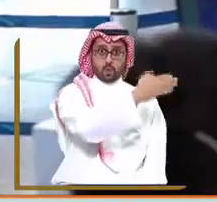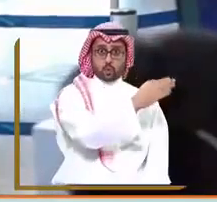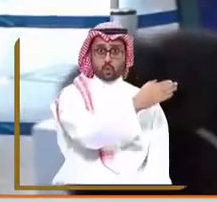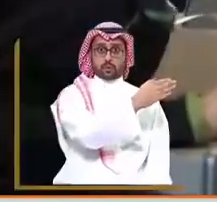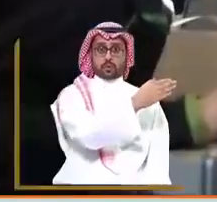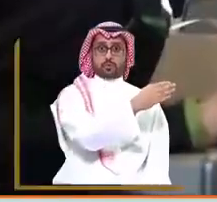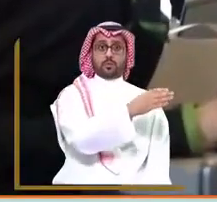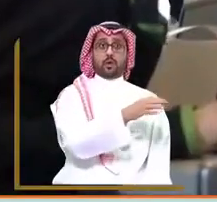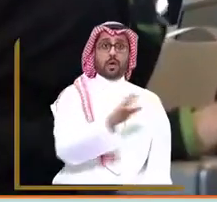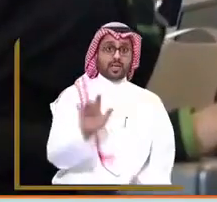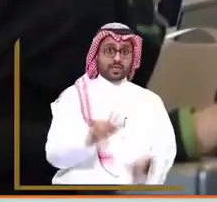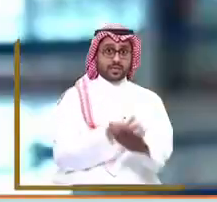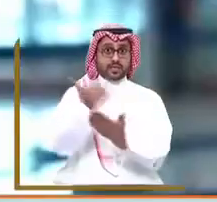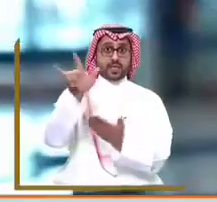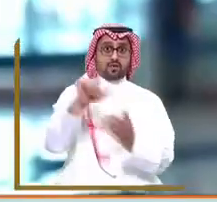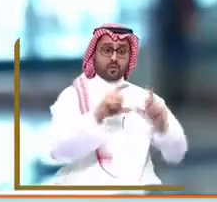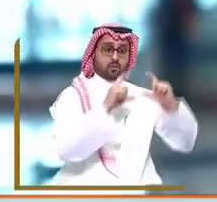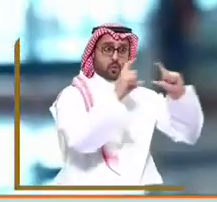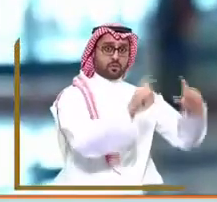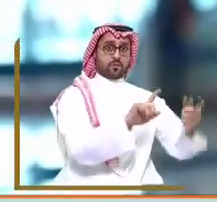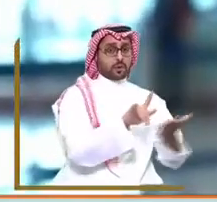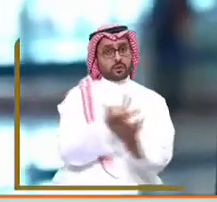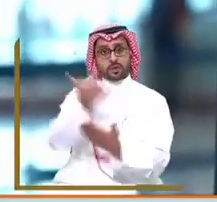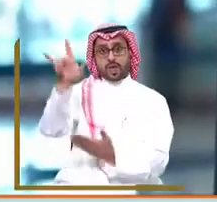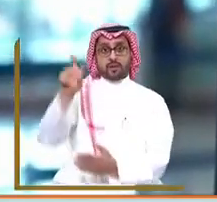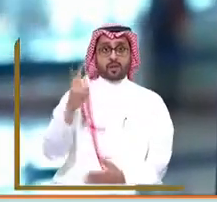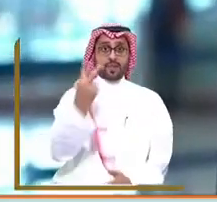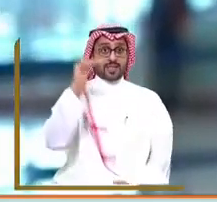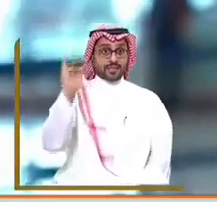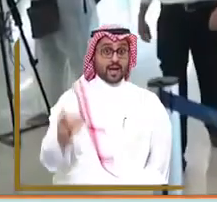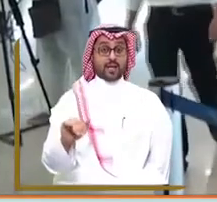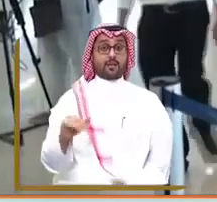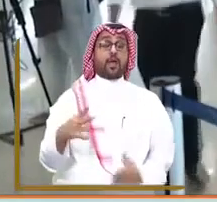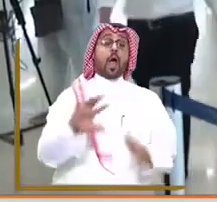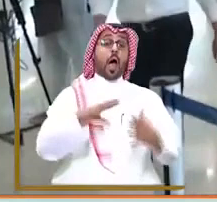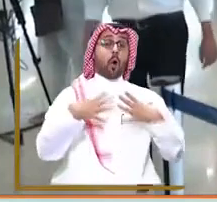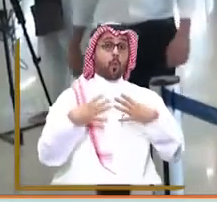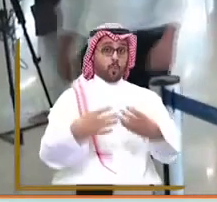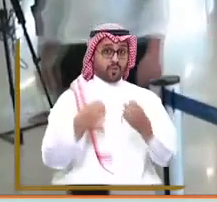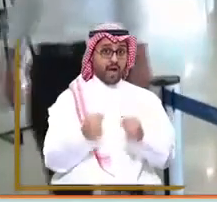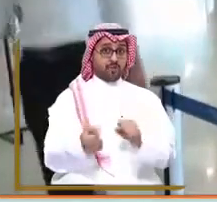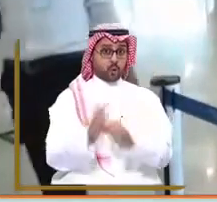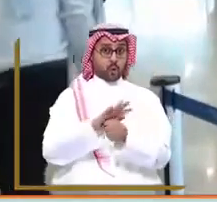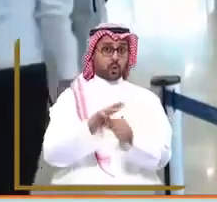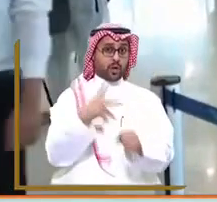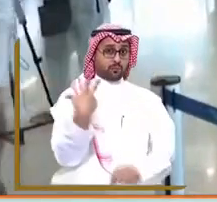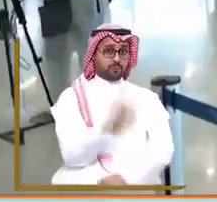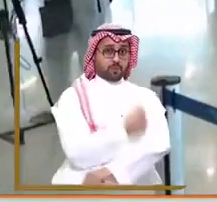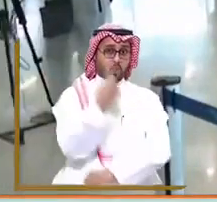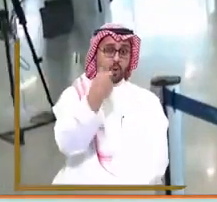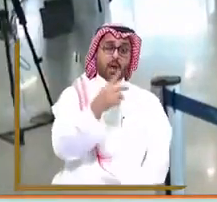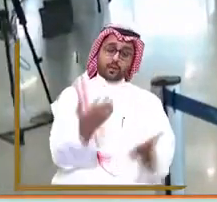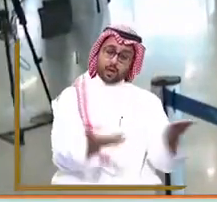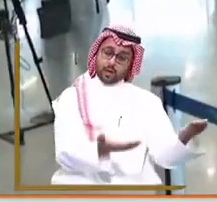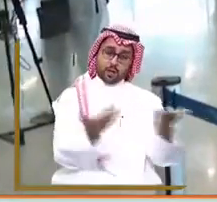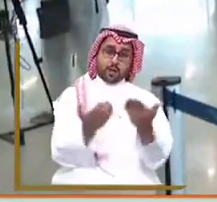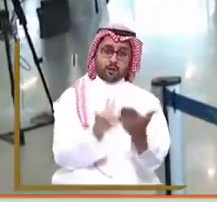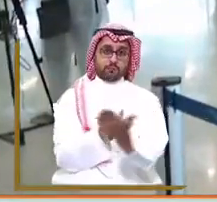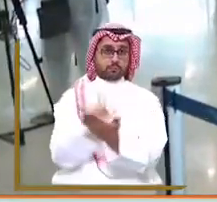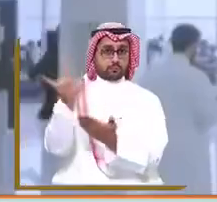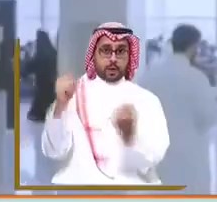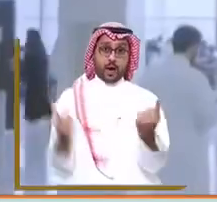تغطي مخاطر الإصابة بكورونا خارج المملكة، والمتعافين ومن لم يمضي على إصابتهم أكثر